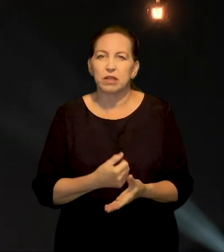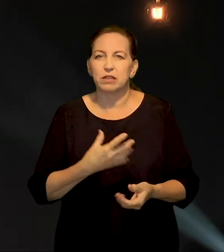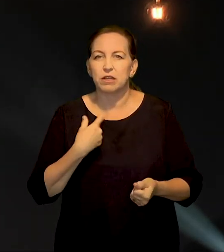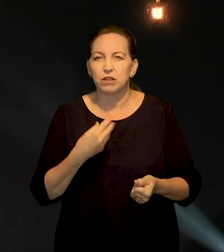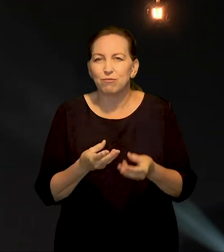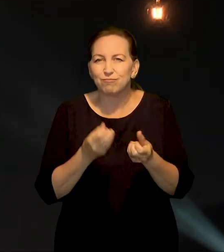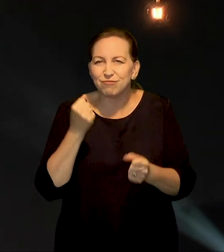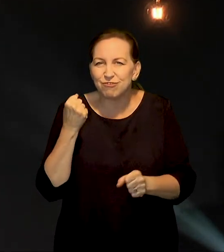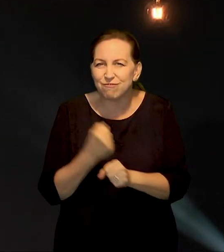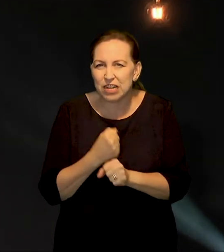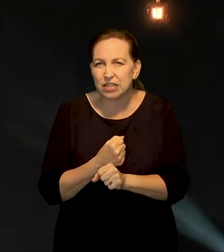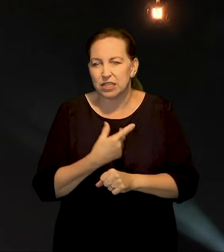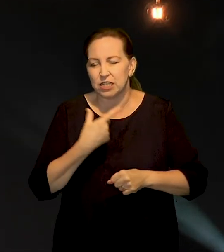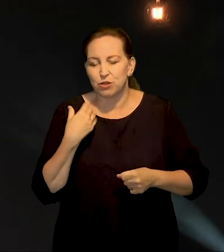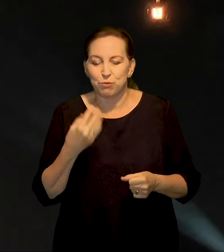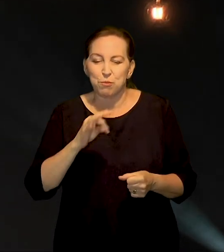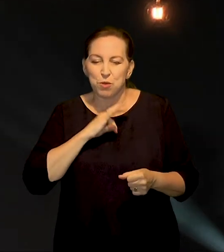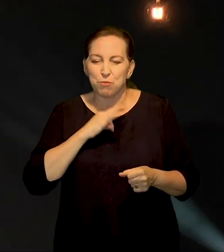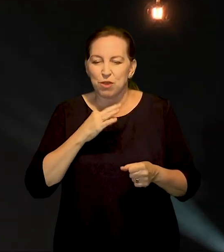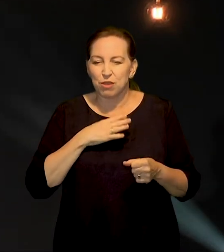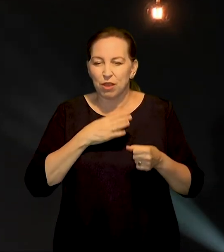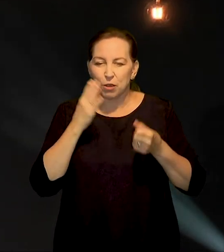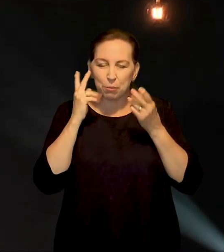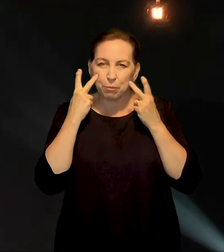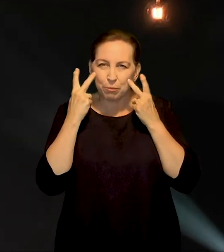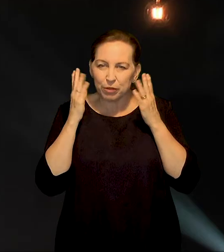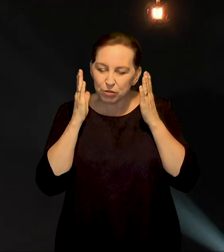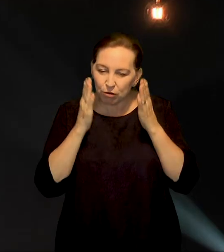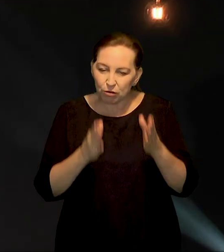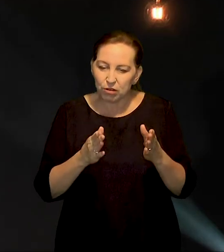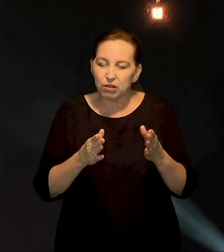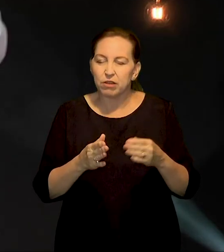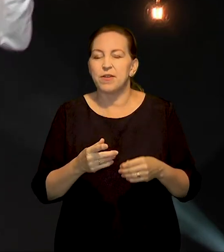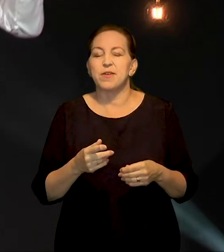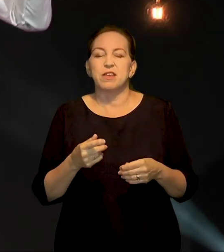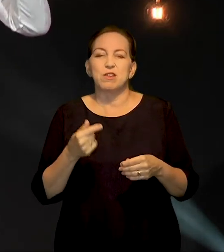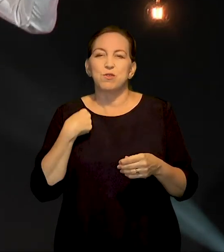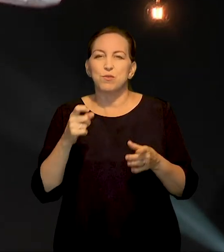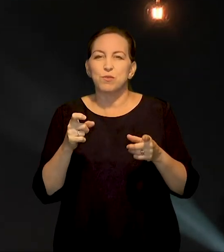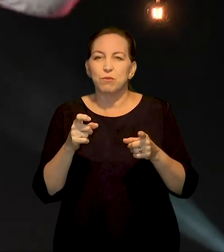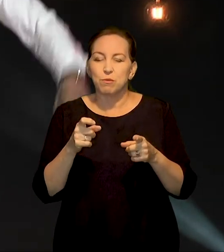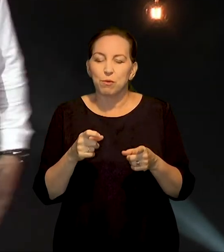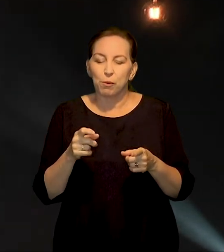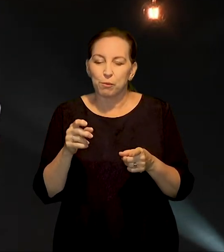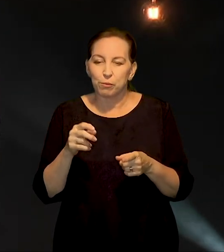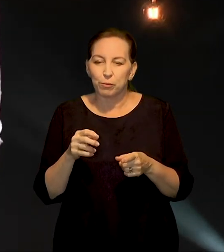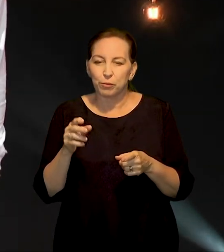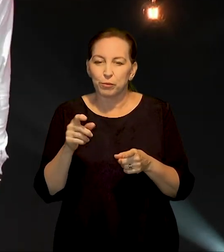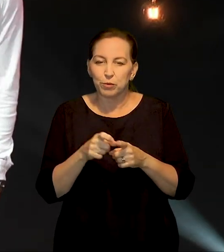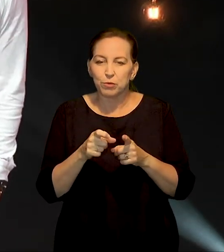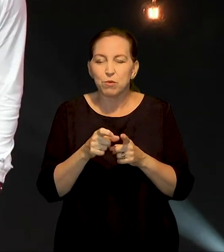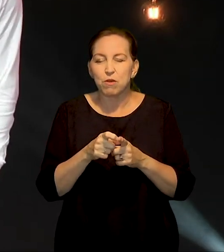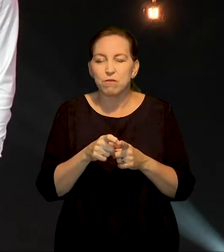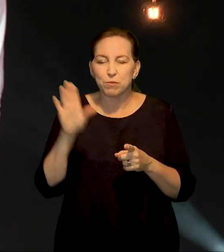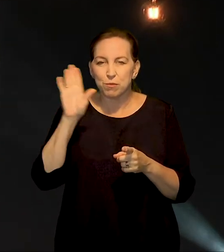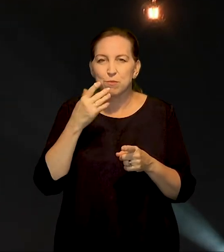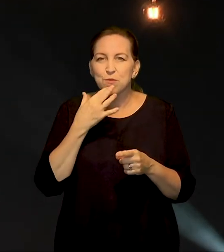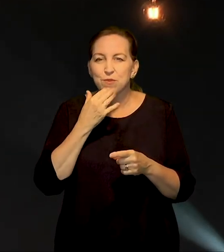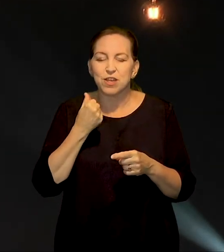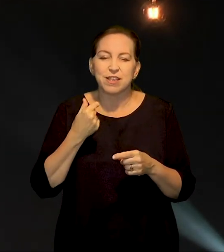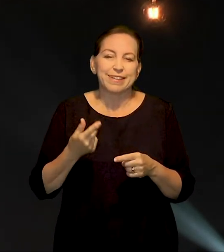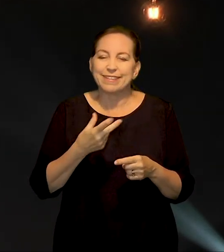Jaka będzie nasza reakcja? I kochani, chcę jeszcze powiedzieć, jeszcze kiedy przygotowałem się do tego słowa, modliłem się, już dawno